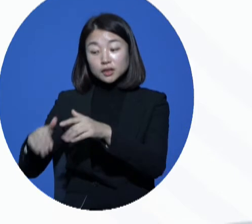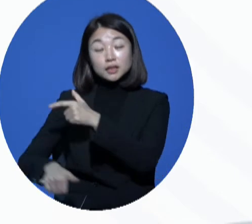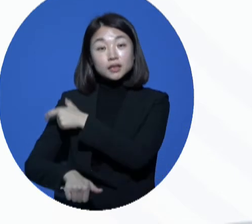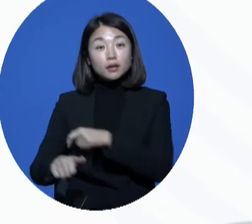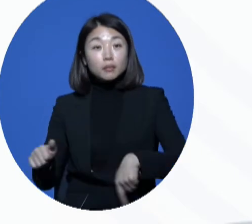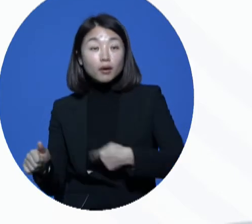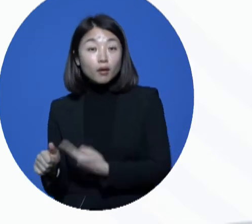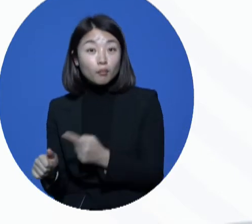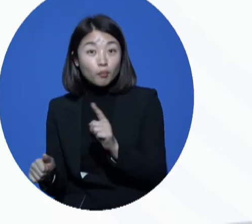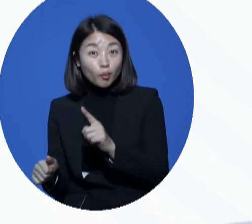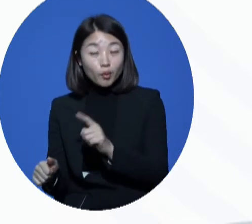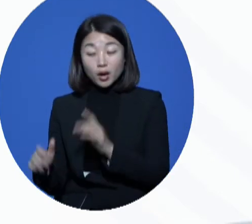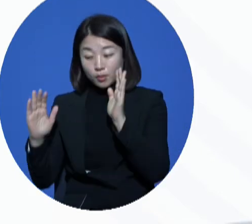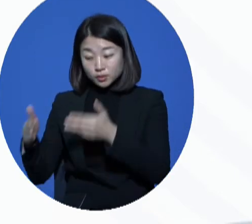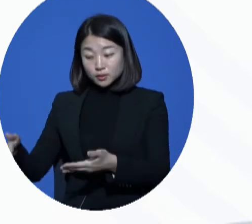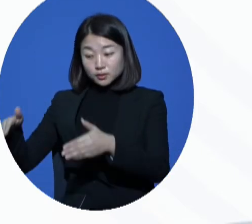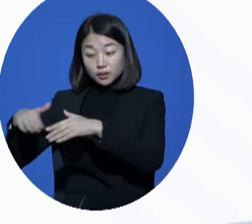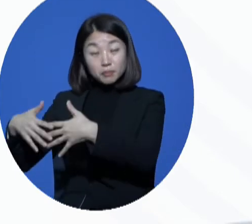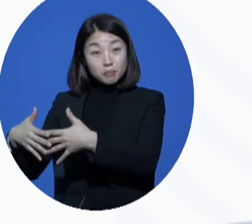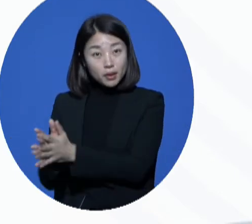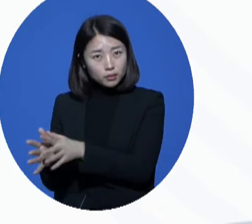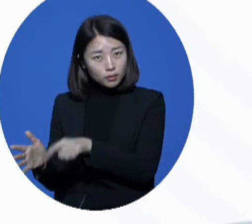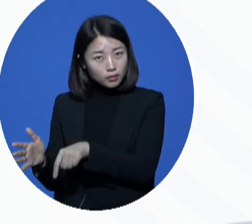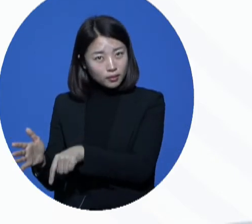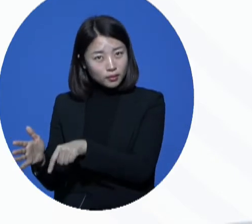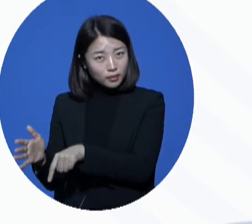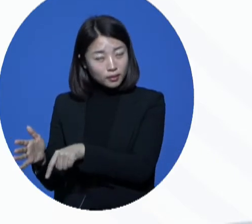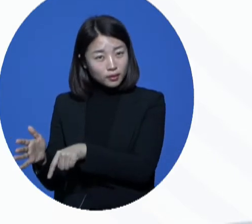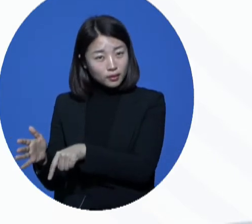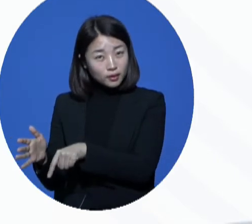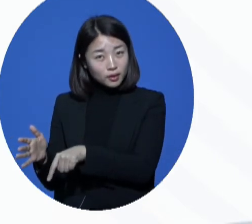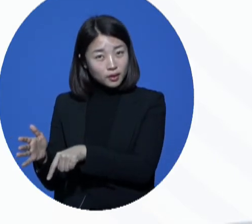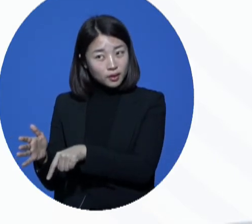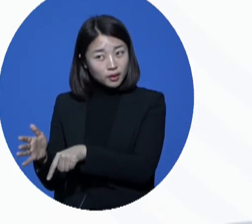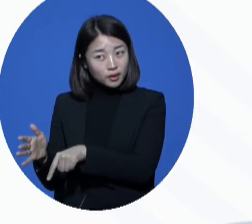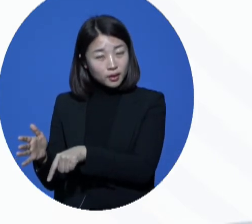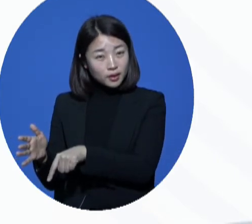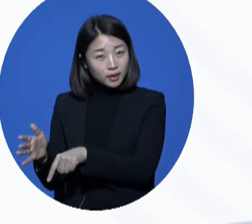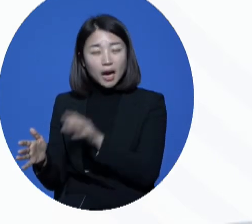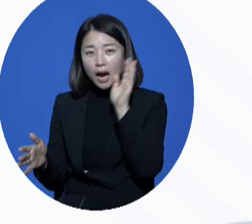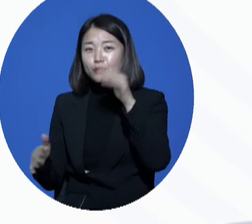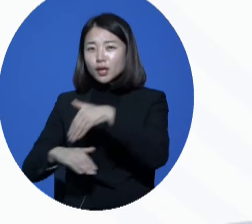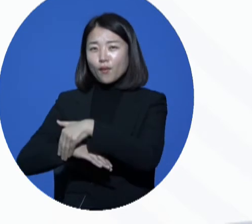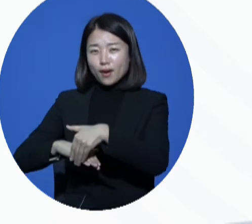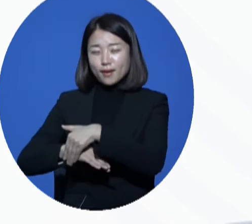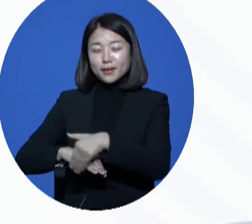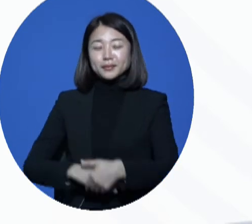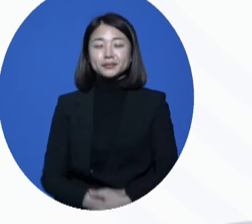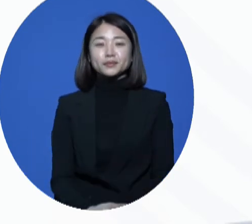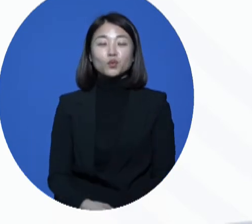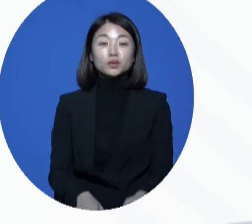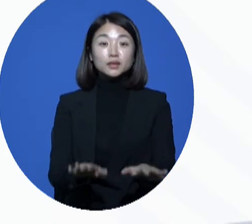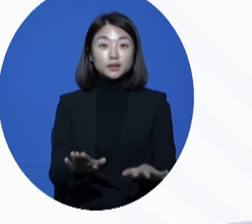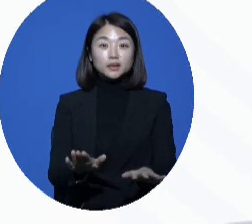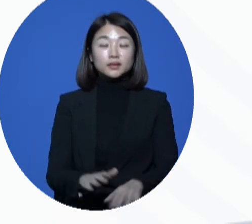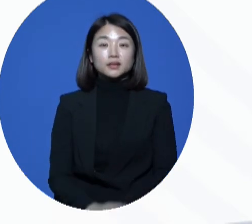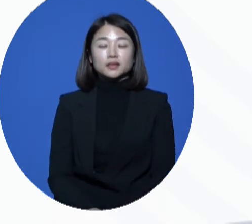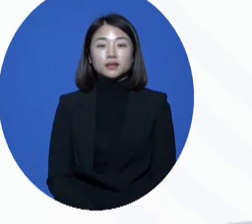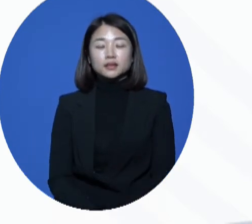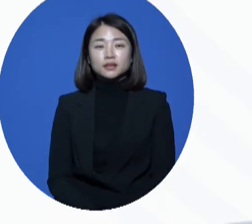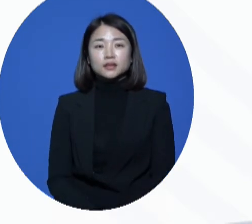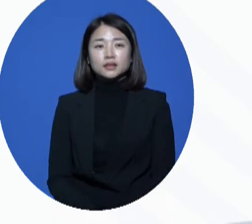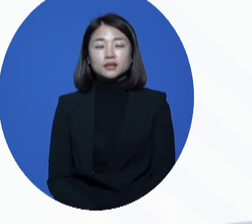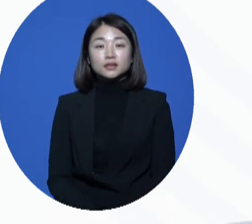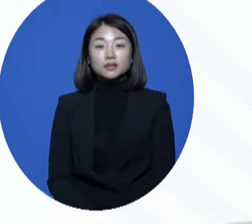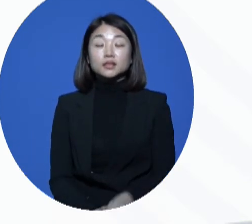이 탈시설과 앞으로 이제 시설 폐쇄를 위한 그 과정들을 거치기 위해서인데요. 그래서 오늘